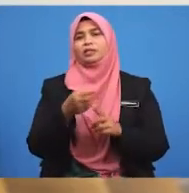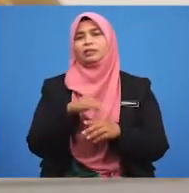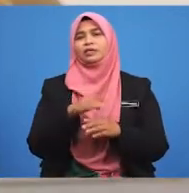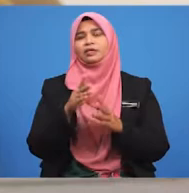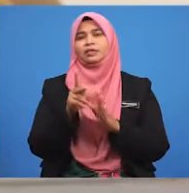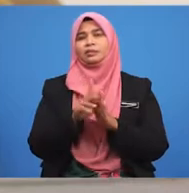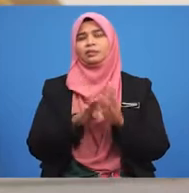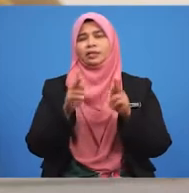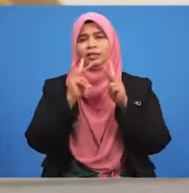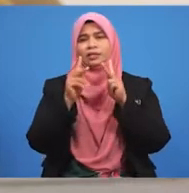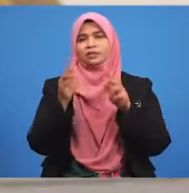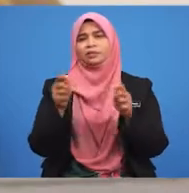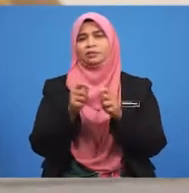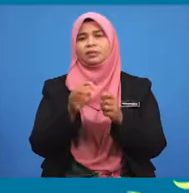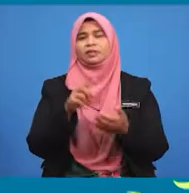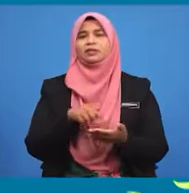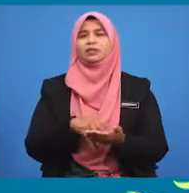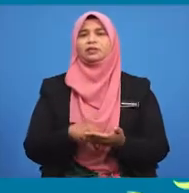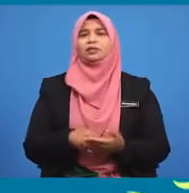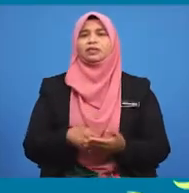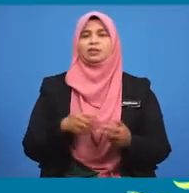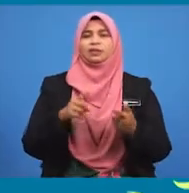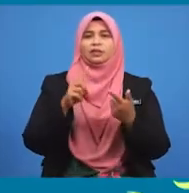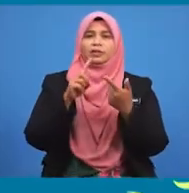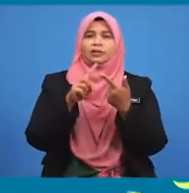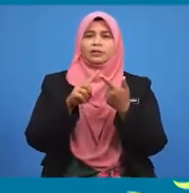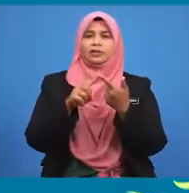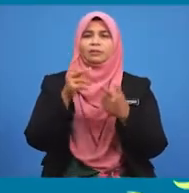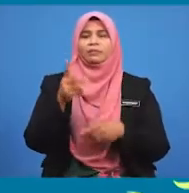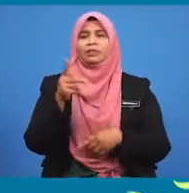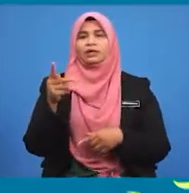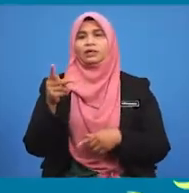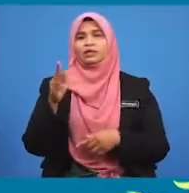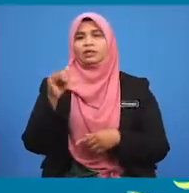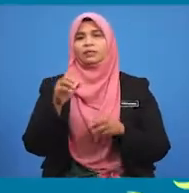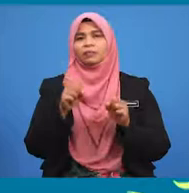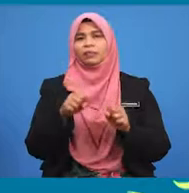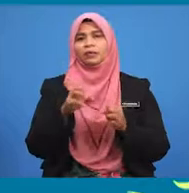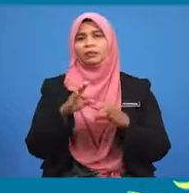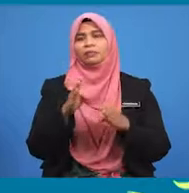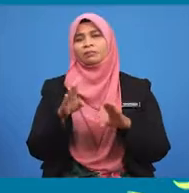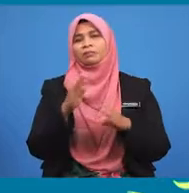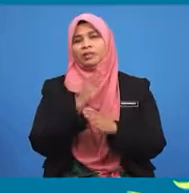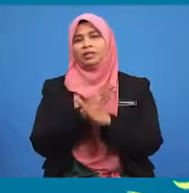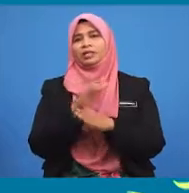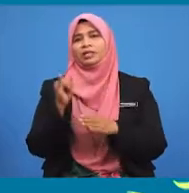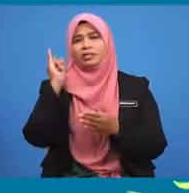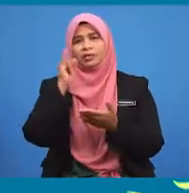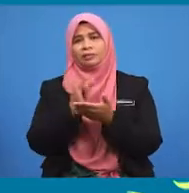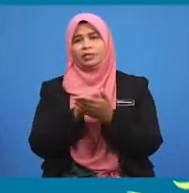ini. Yang kedua ialah perkara-perkara yang boleh membatalkan iman dari sudut perbuatan dan